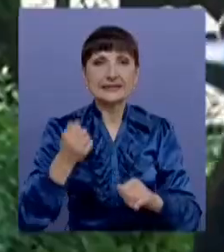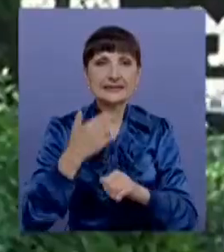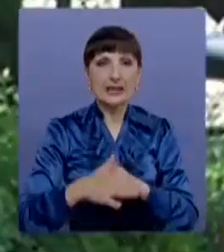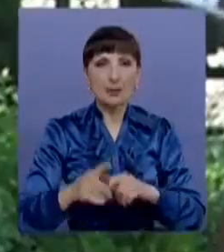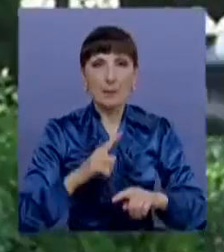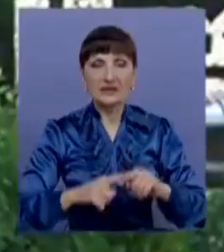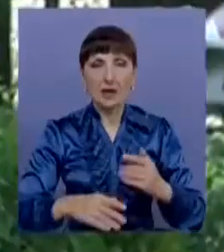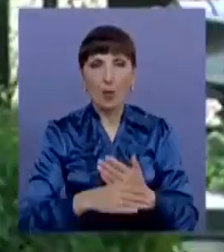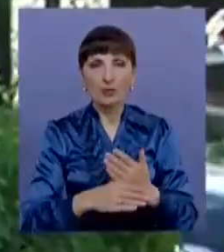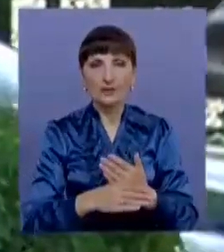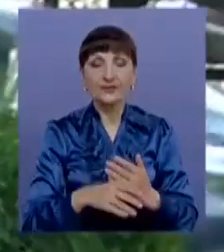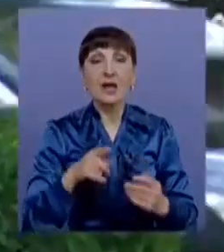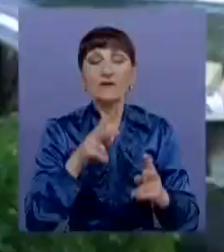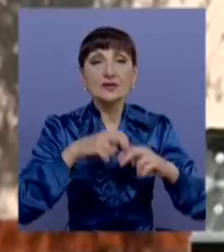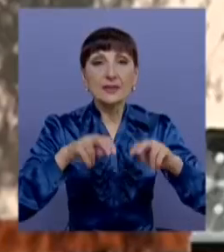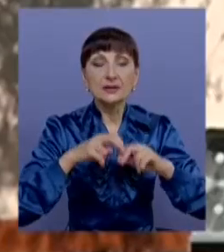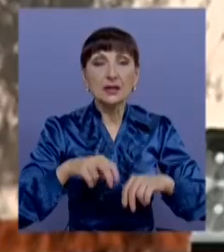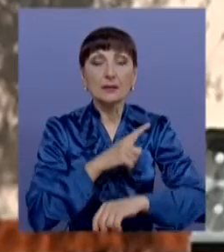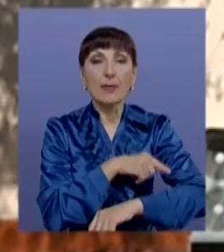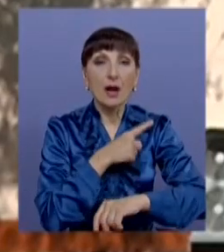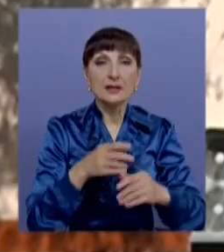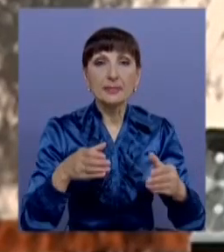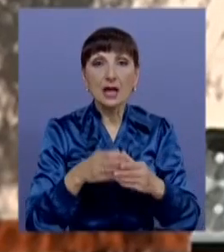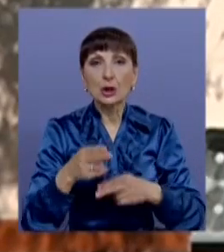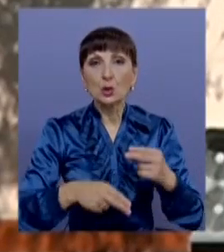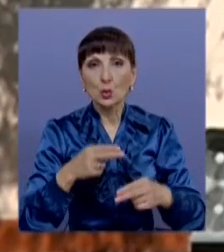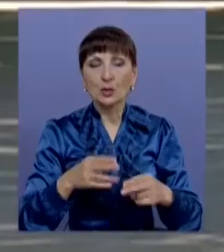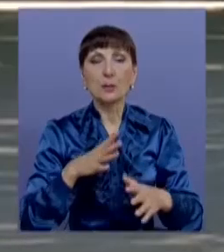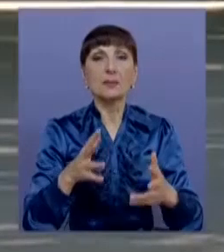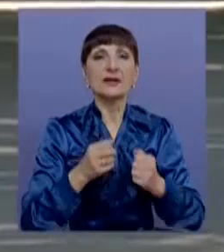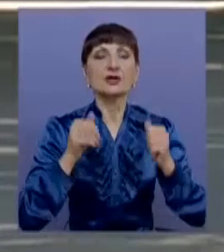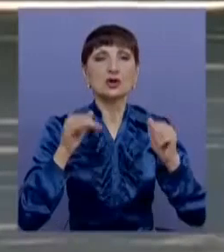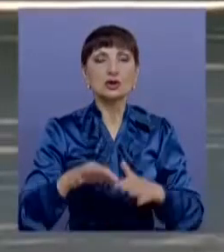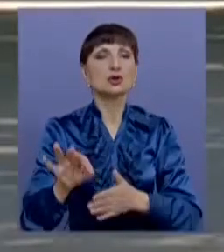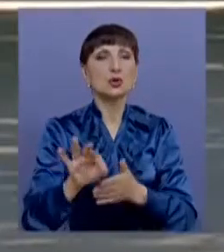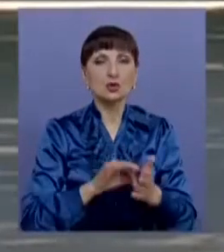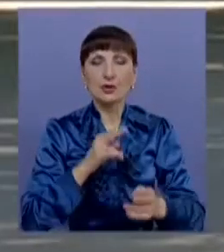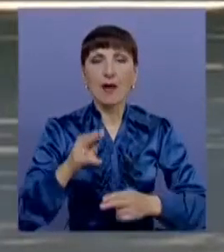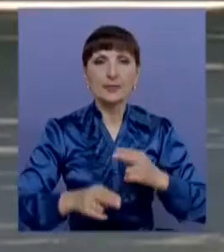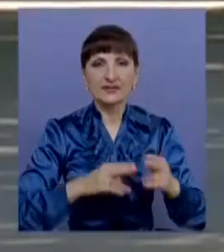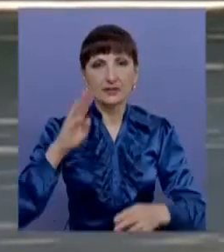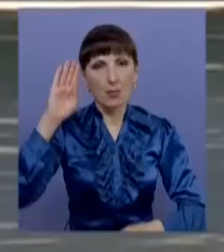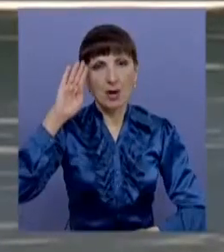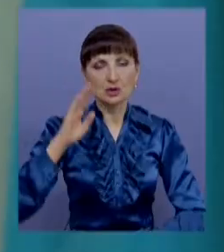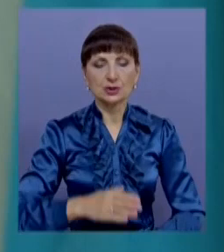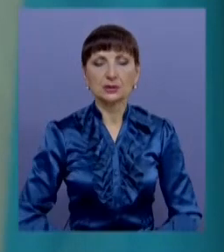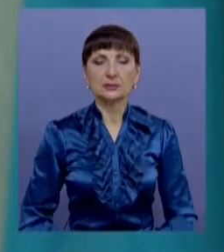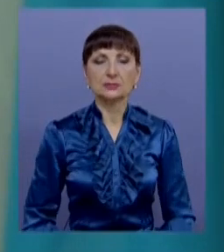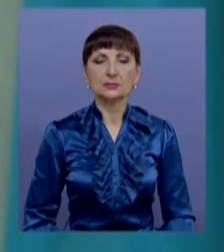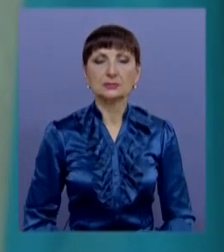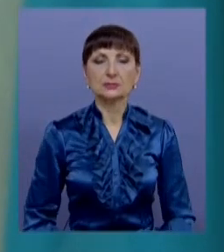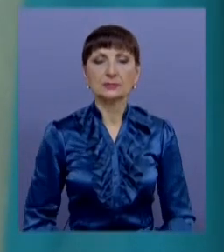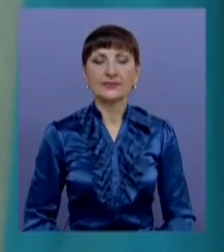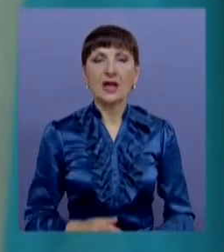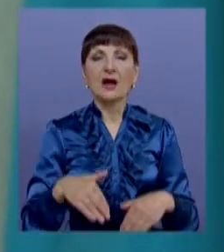неотложной помощи. Его осмотрела мультидисциплинарная бригада хирургов. Было принято решение срочно оперировать мальчика.